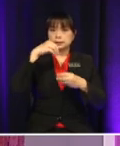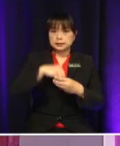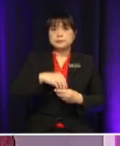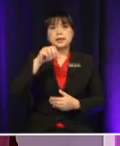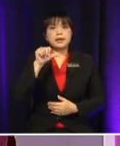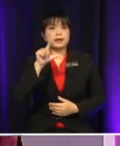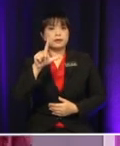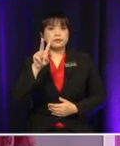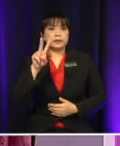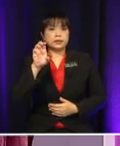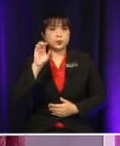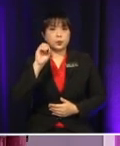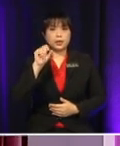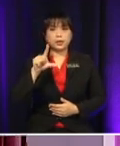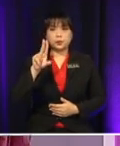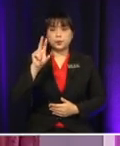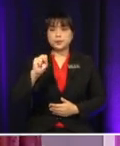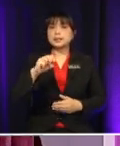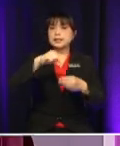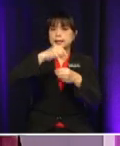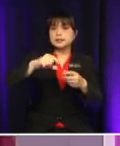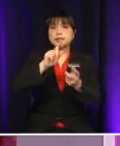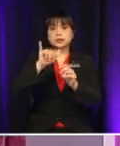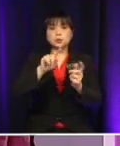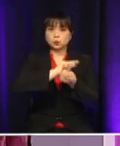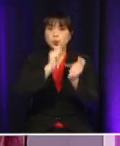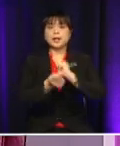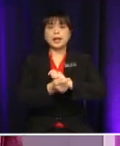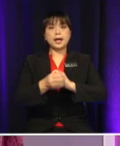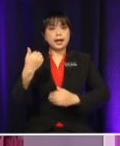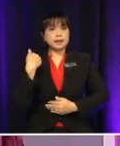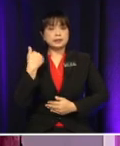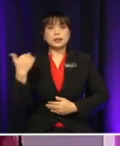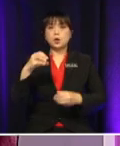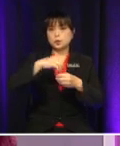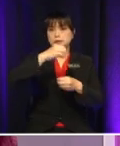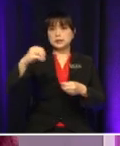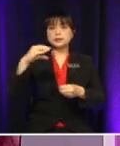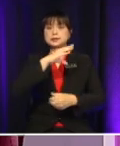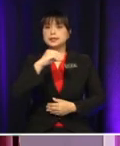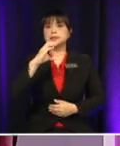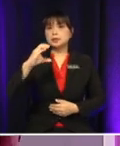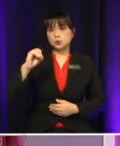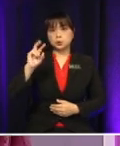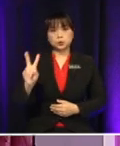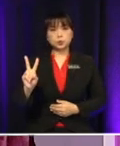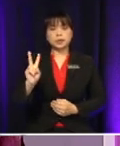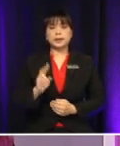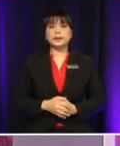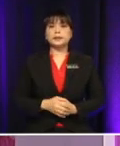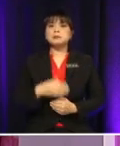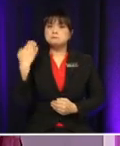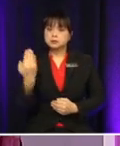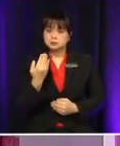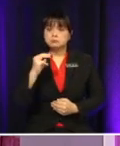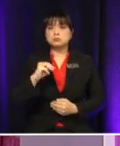oksigen dan oksida selalunya apa kesilapan yang murid buat Della mereka akan kata oksigen lebih tinggi